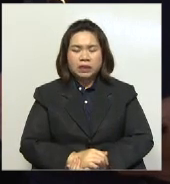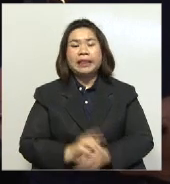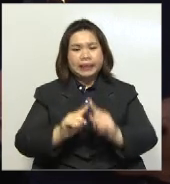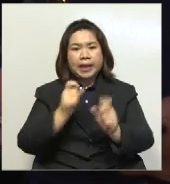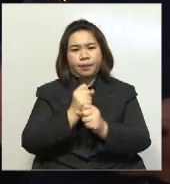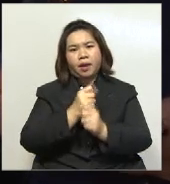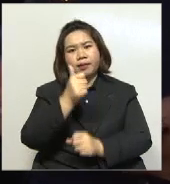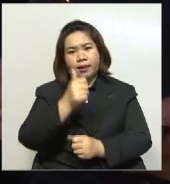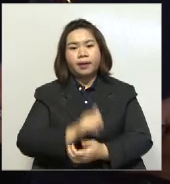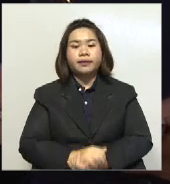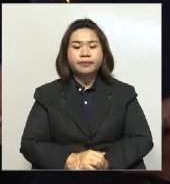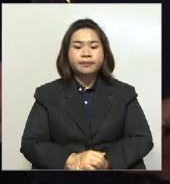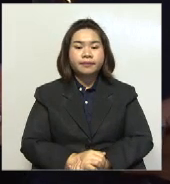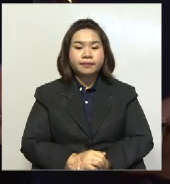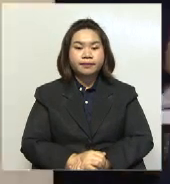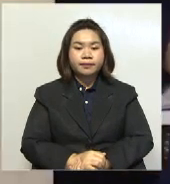แต่มาทำงานได้